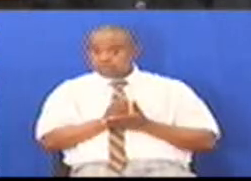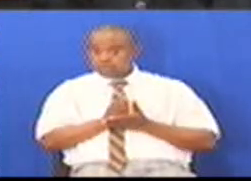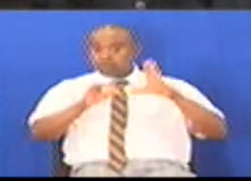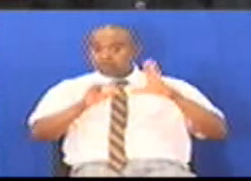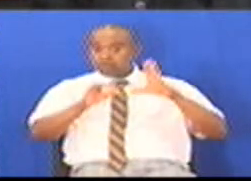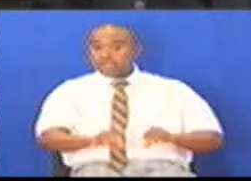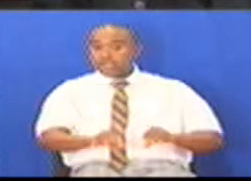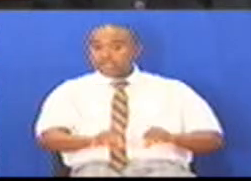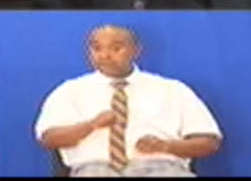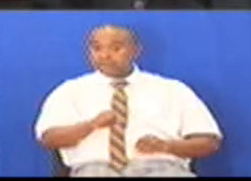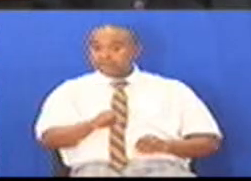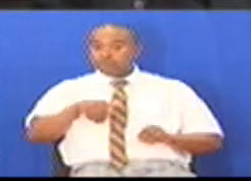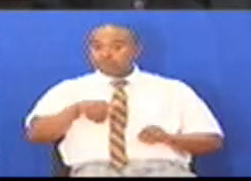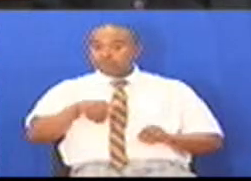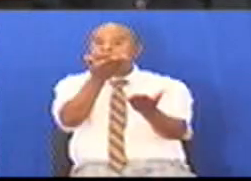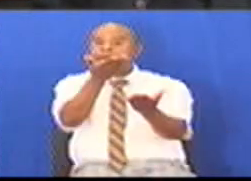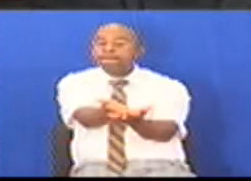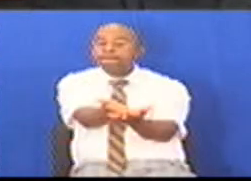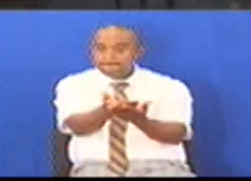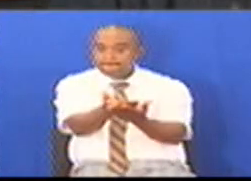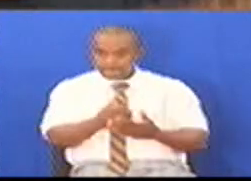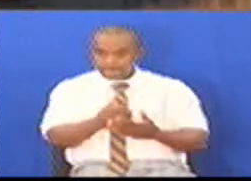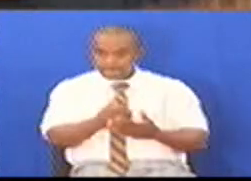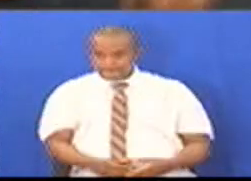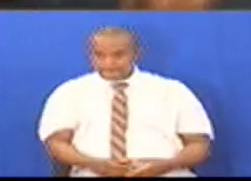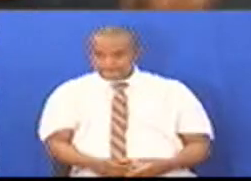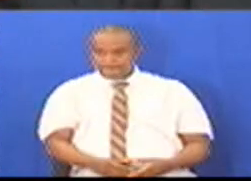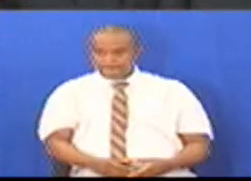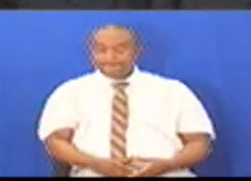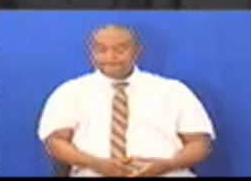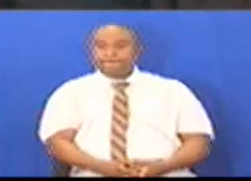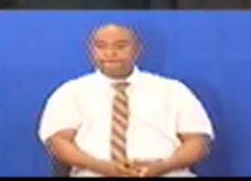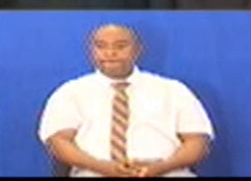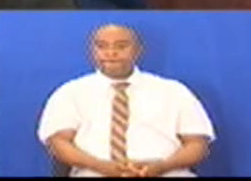naomba kuwasilisha na naunga mkono hoja.